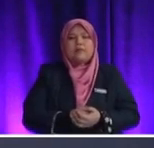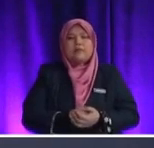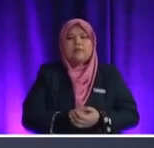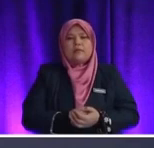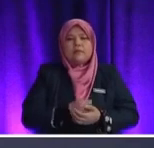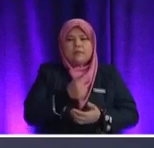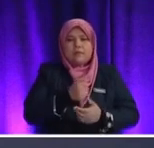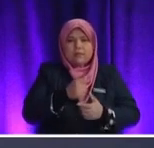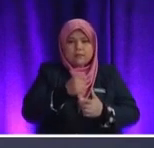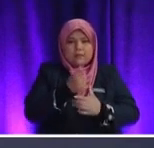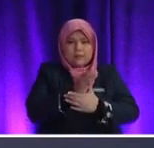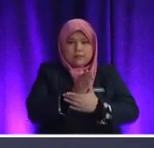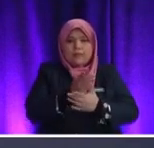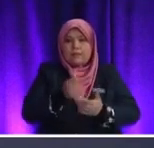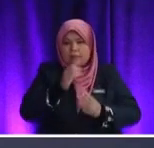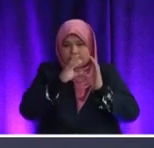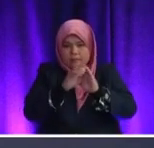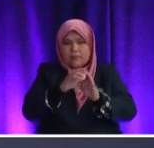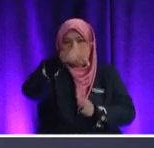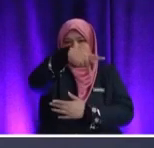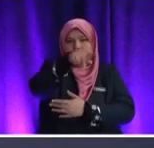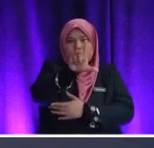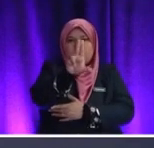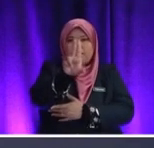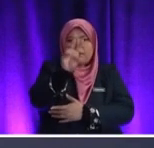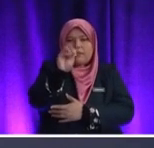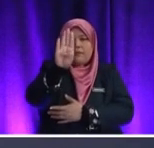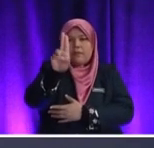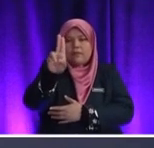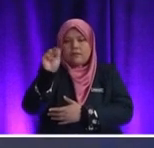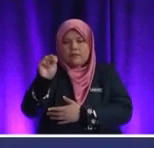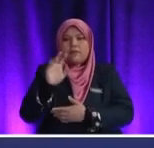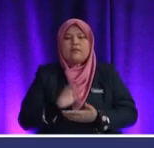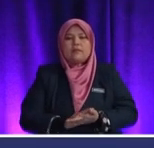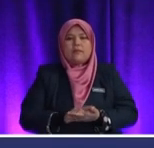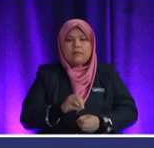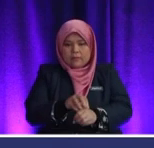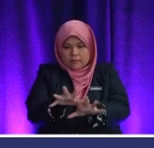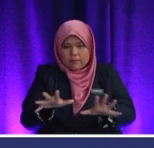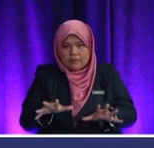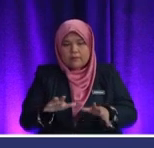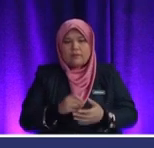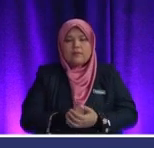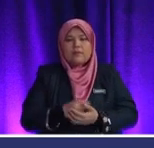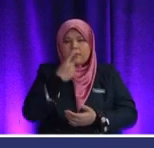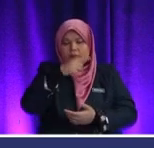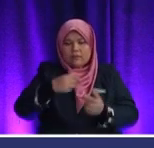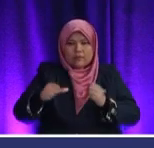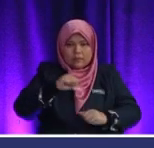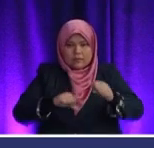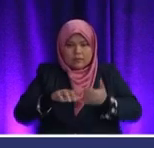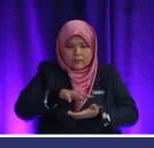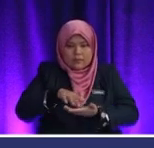plumbom dua bromida Nah itu dalam bentuk leburan aneka laut larutan gula adalah